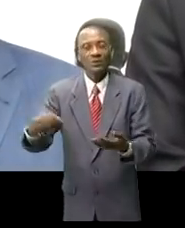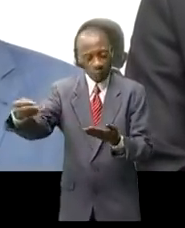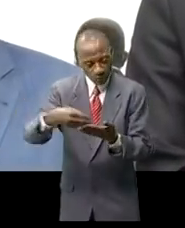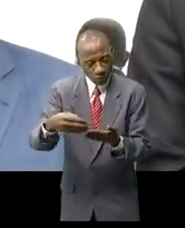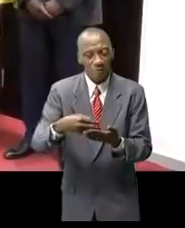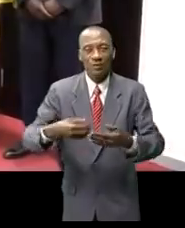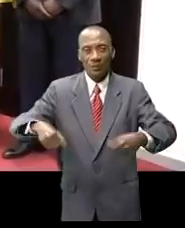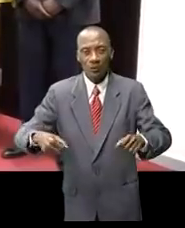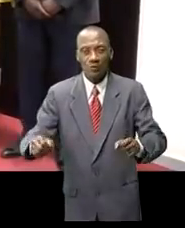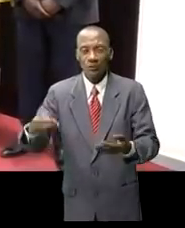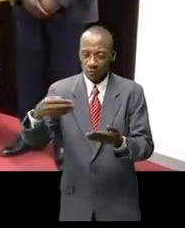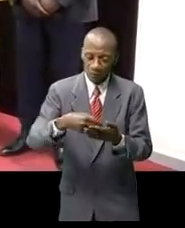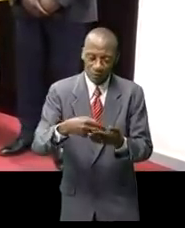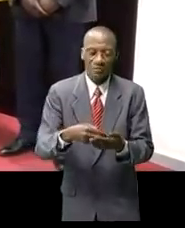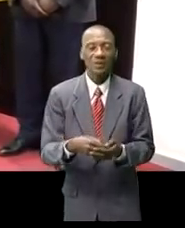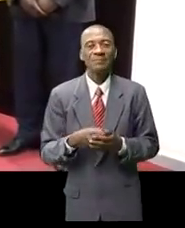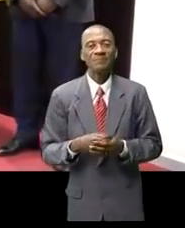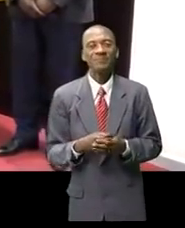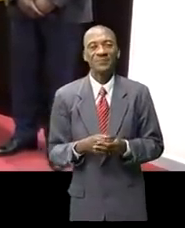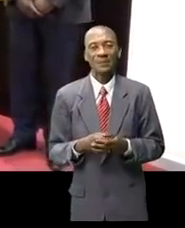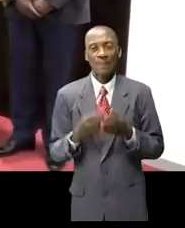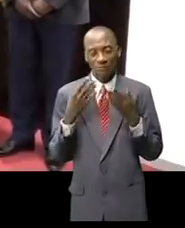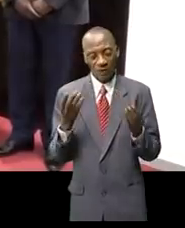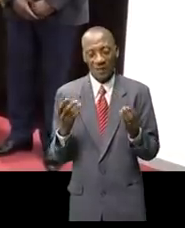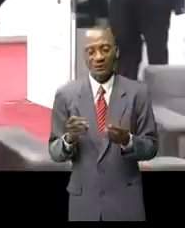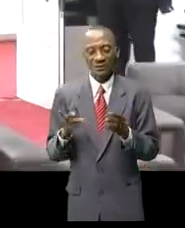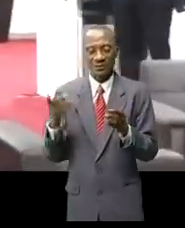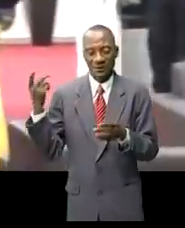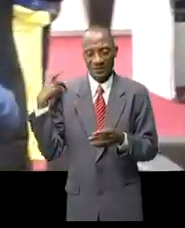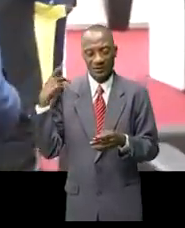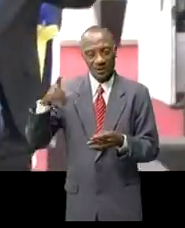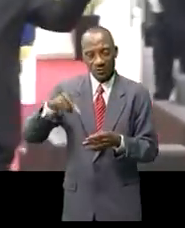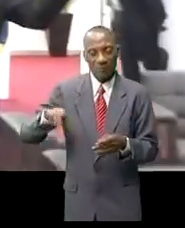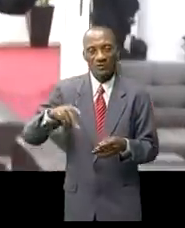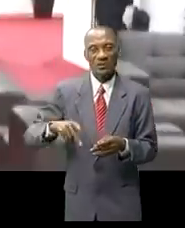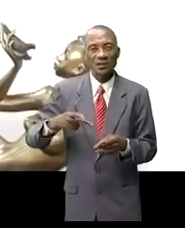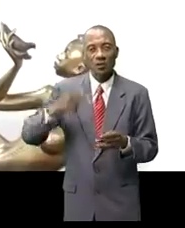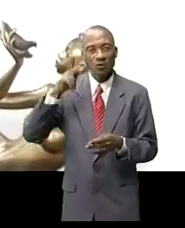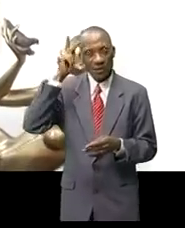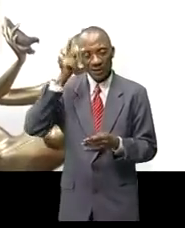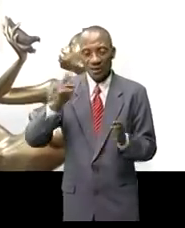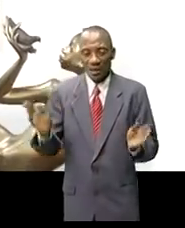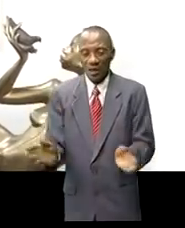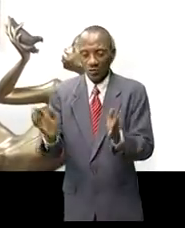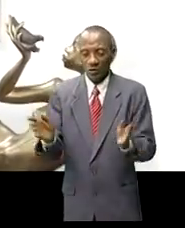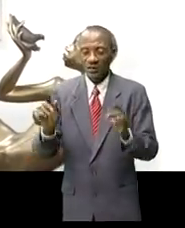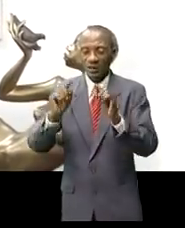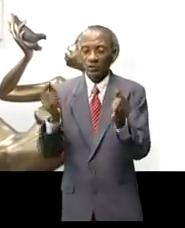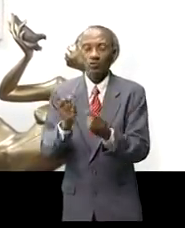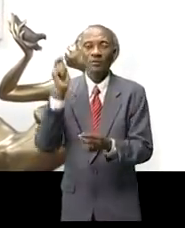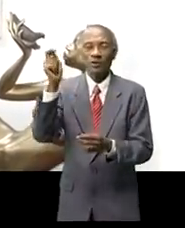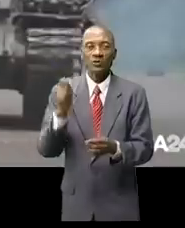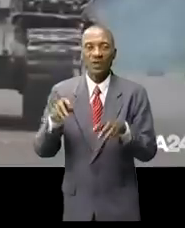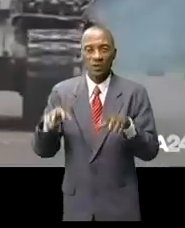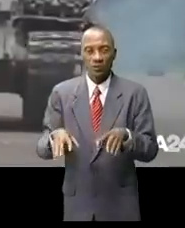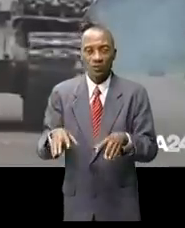les bonnes mains. Cette contribution est une façon pour les députés provinciaux du Haut-Katanga d'encourager les forces armées de la République démocratique